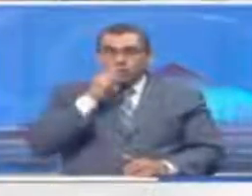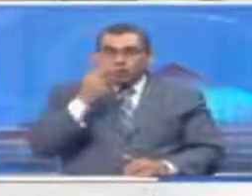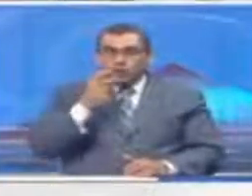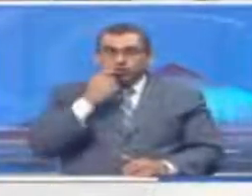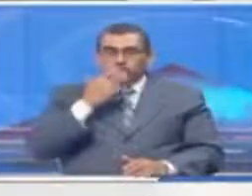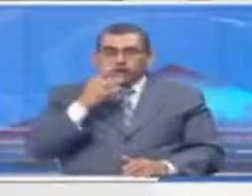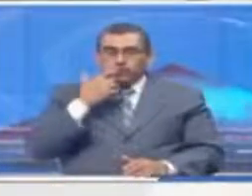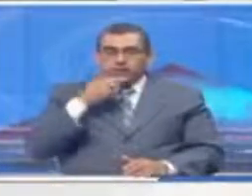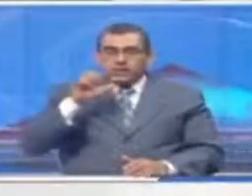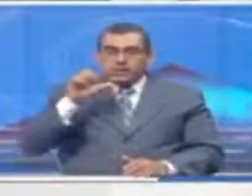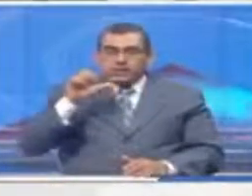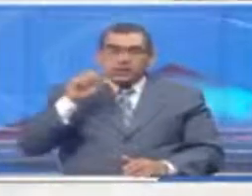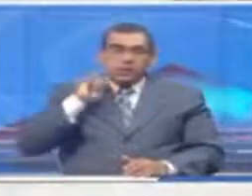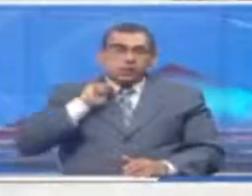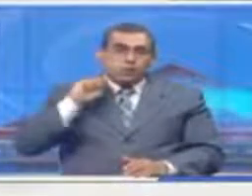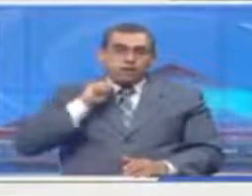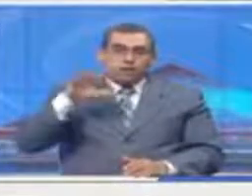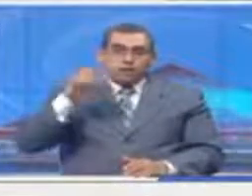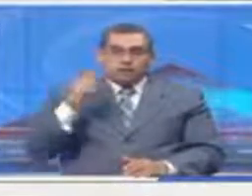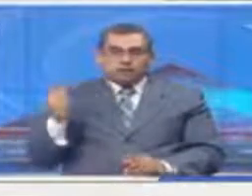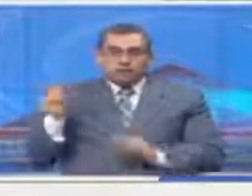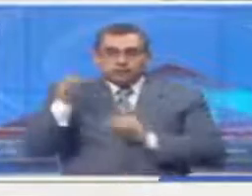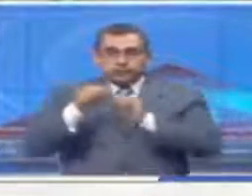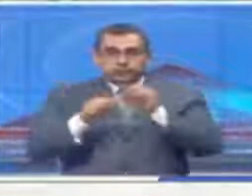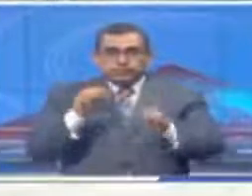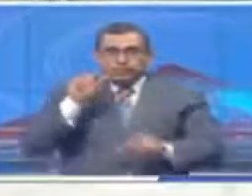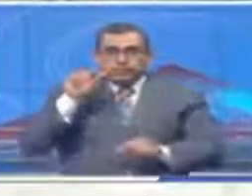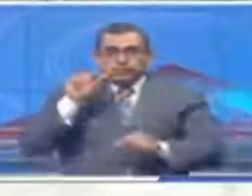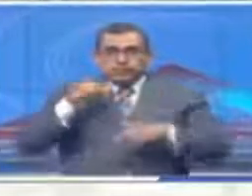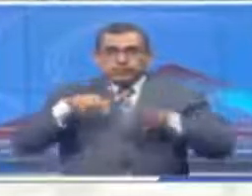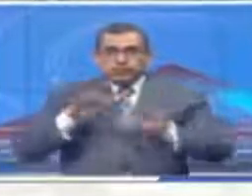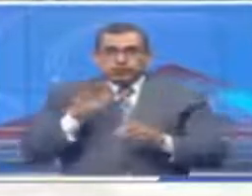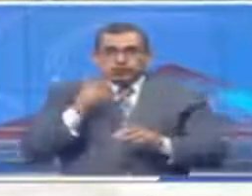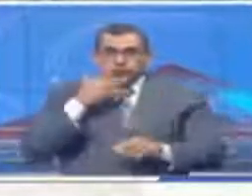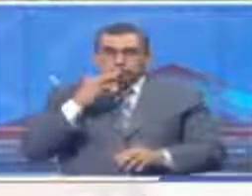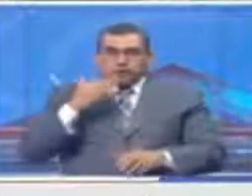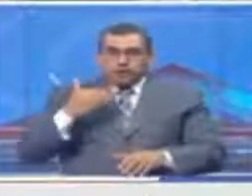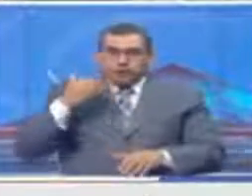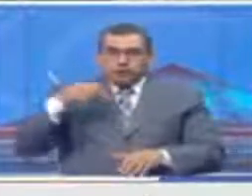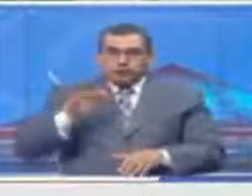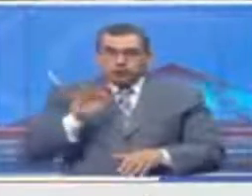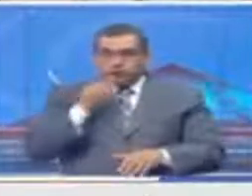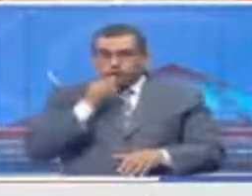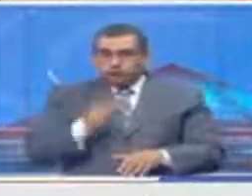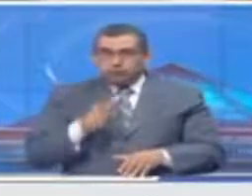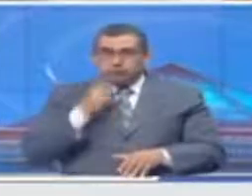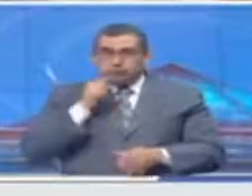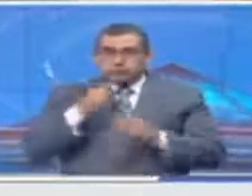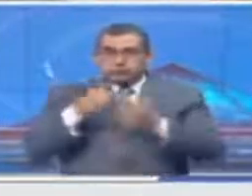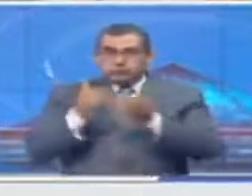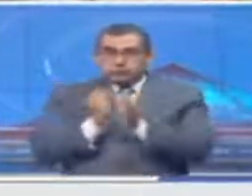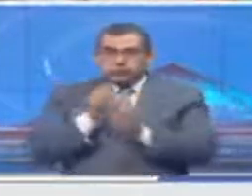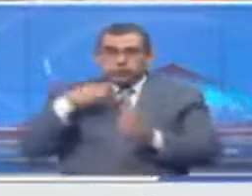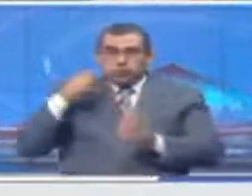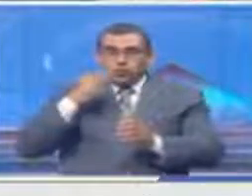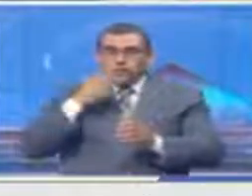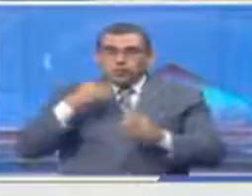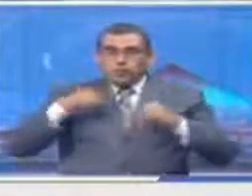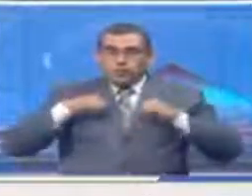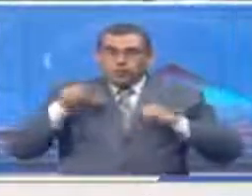من 9 محافظات يمثلون برنامج برلمان الطلائع والشباب الذي تنظمه وزارة الشباب